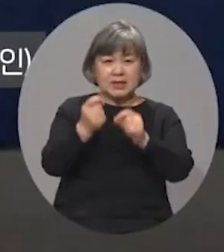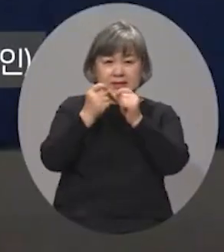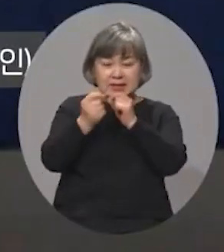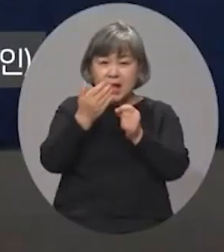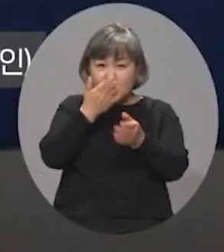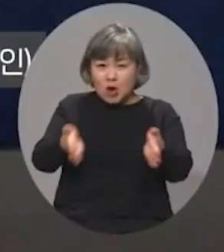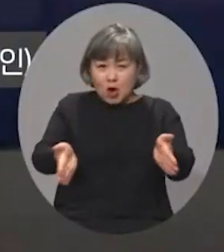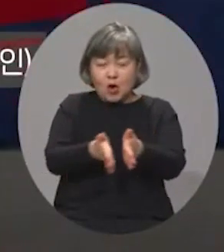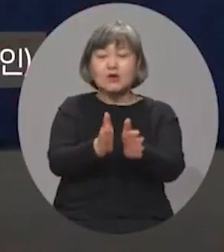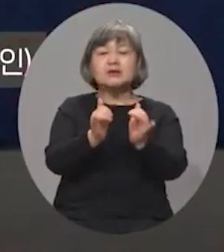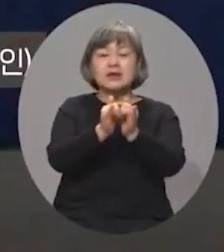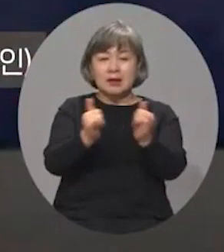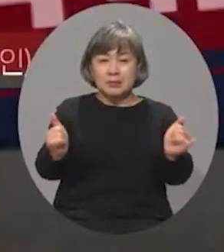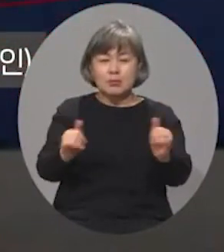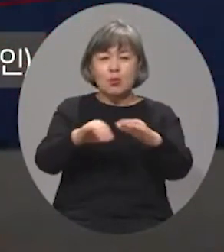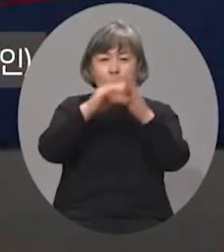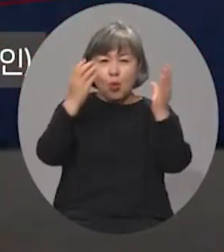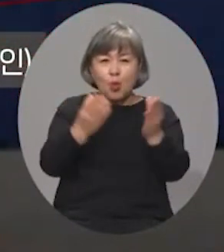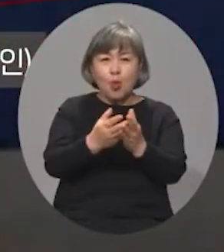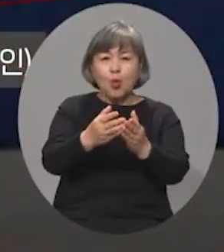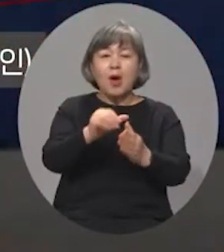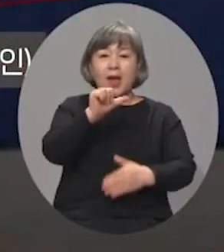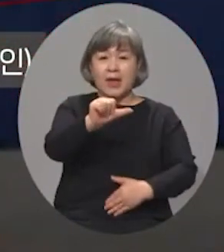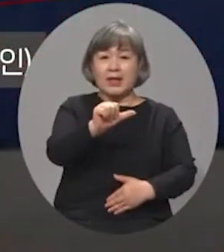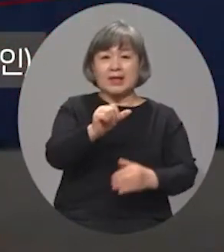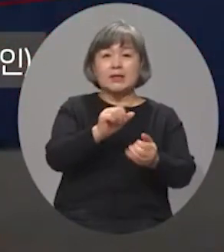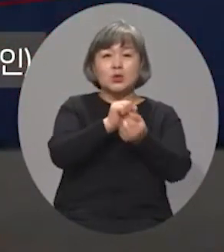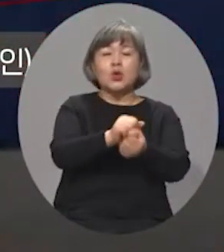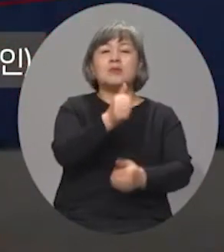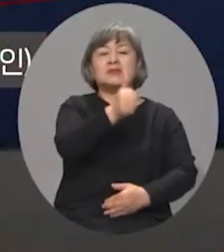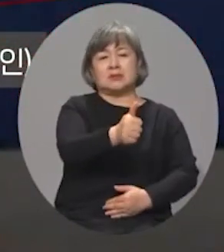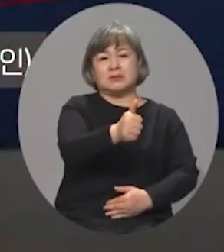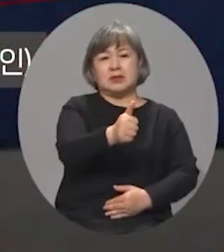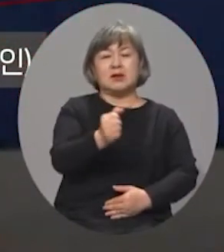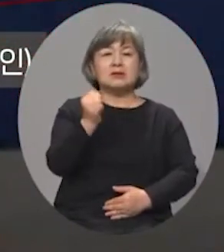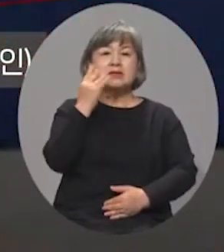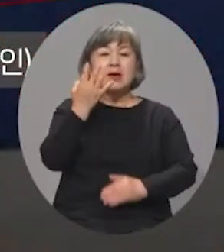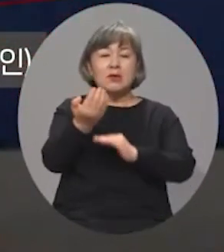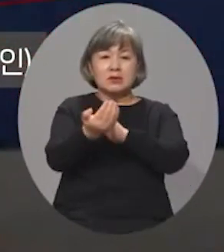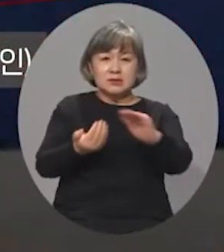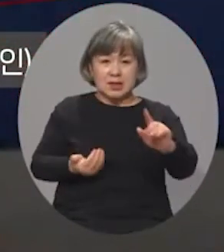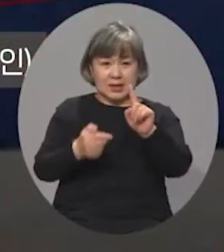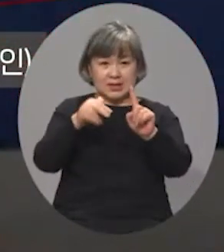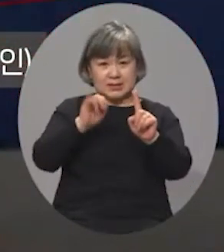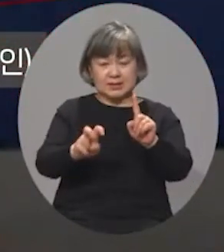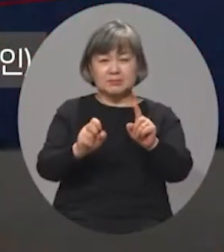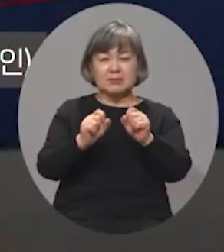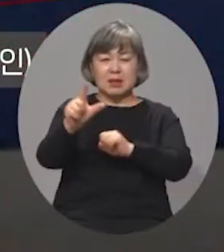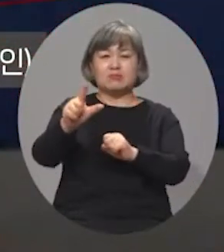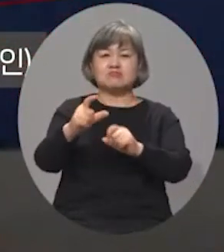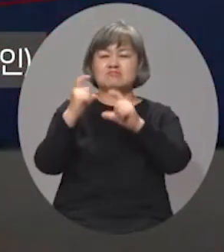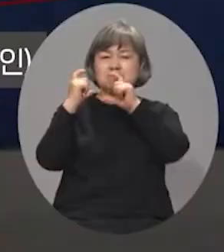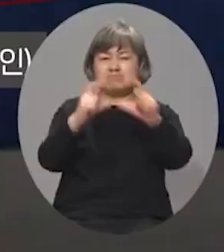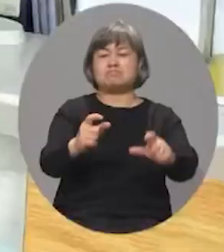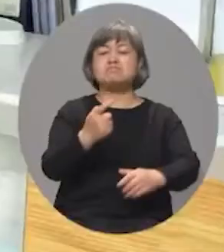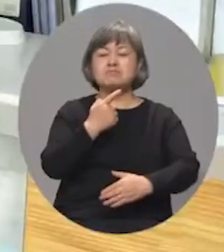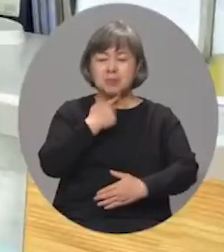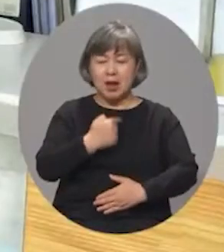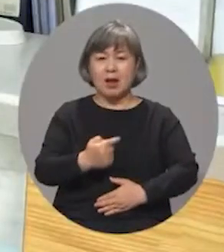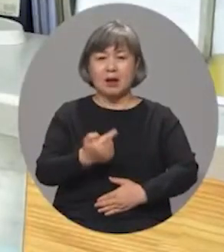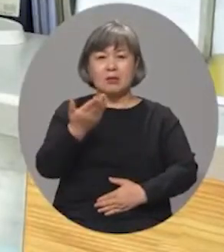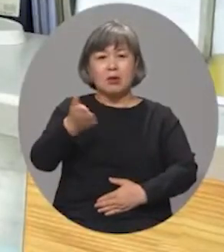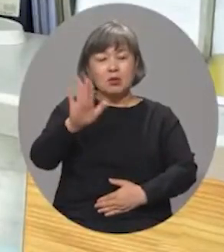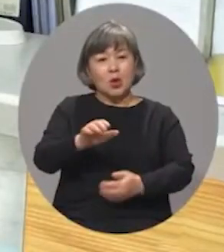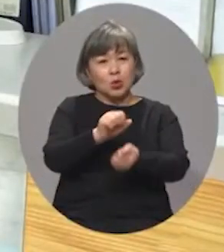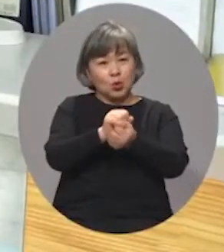공모한 것으로 드러난 사람은 모조농협 A 지점장을 포함해 4명. 넉 달 전 1심 재판에서 대부분 실형을 선고받았습니다.